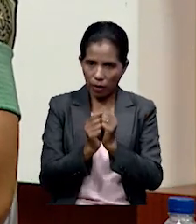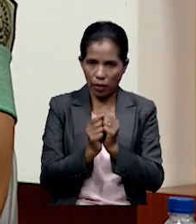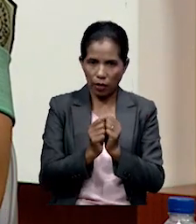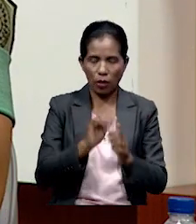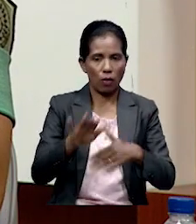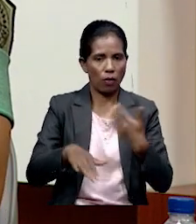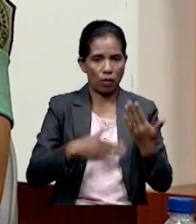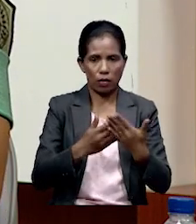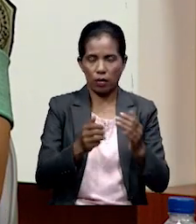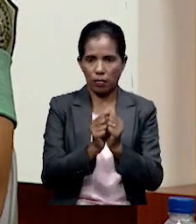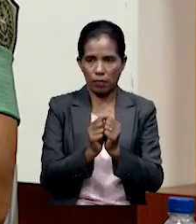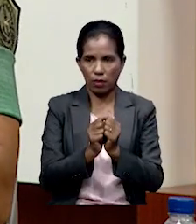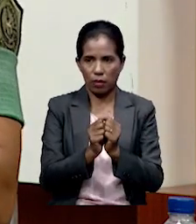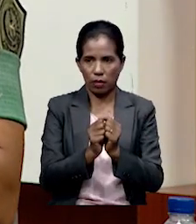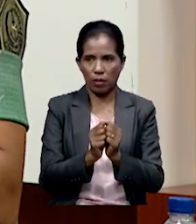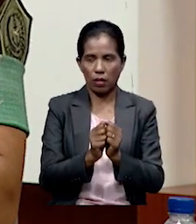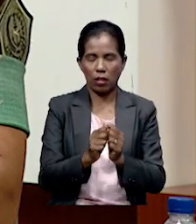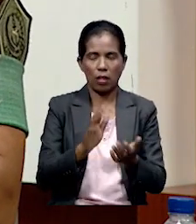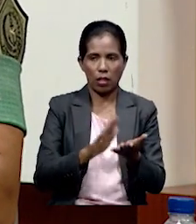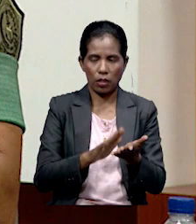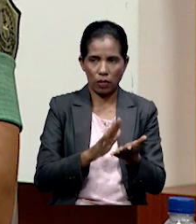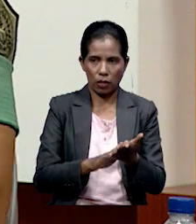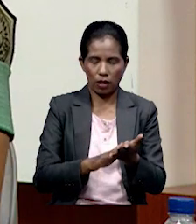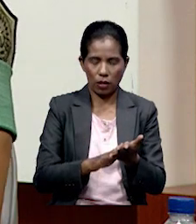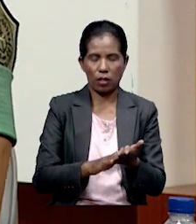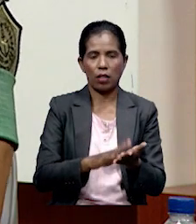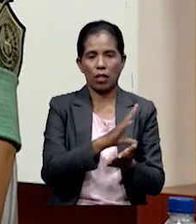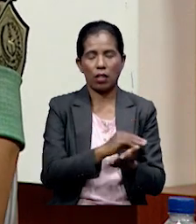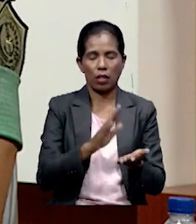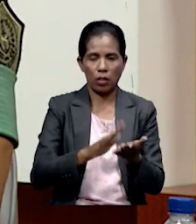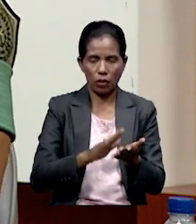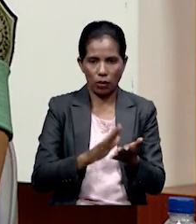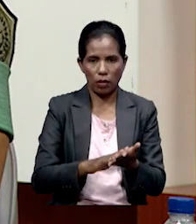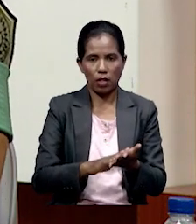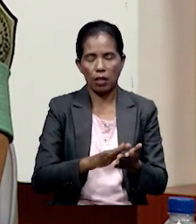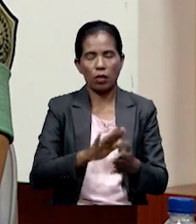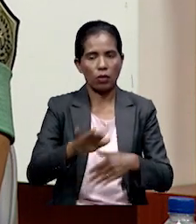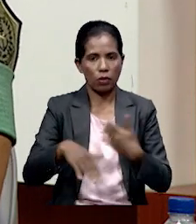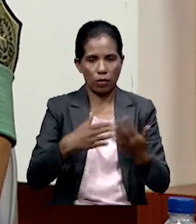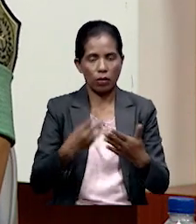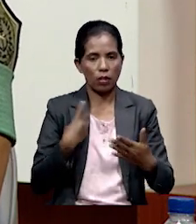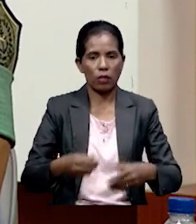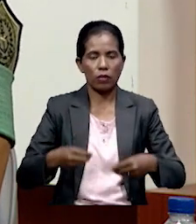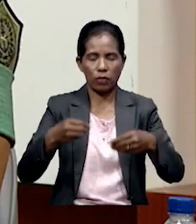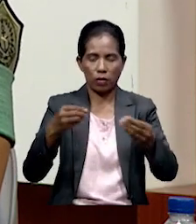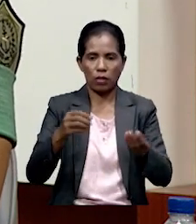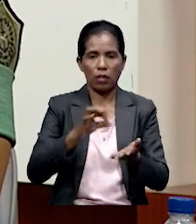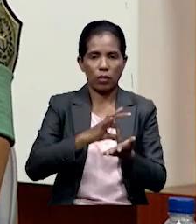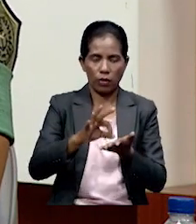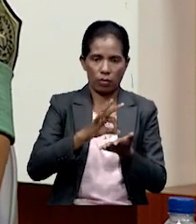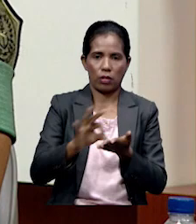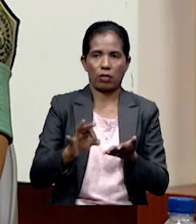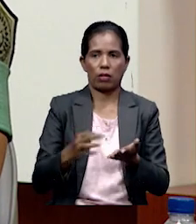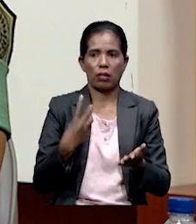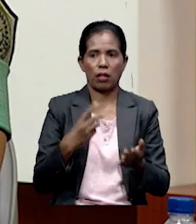jumlah dari sekolah-sekolah chord scores militer Resort kos yang kita mengakomodasi